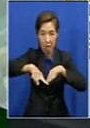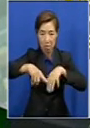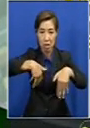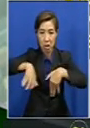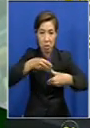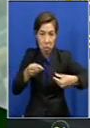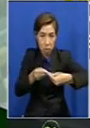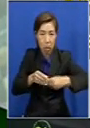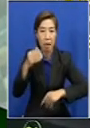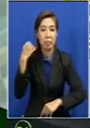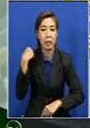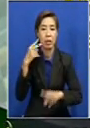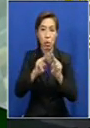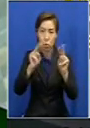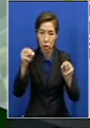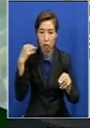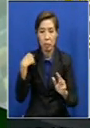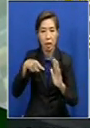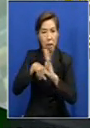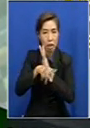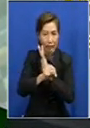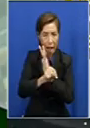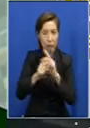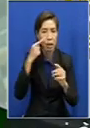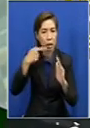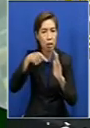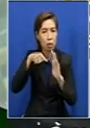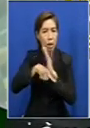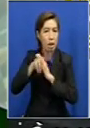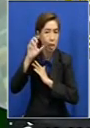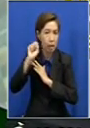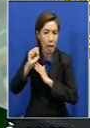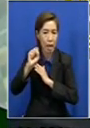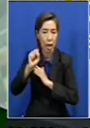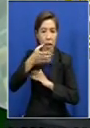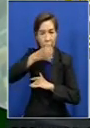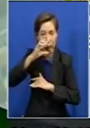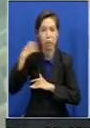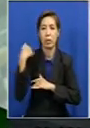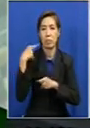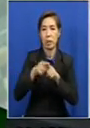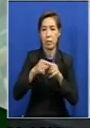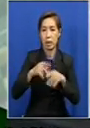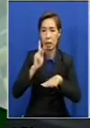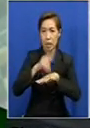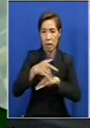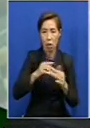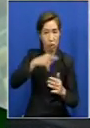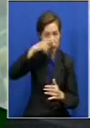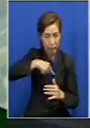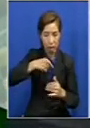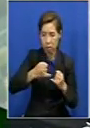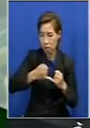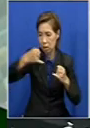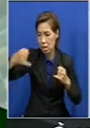พนันไปที่จังหวัดตราดแล้วก็จุดผ่านแดนอารัญญประเทศจังหวัดสระแก้วจุดนี้เป็นจุดเชื่อมต่อเน็ตจากฝั่งไทยไปยังกัมพูช